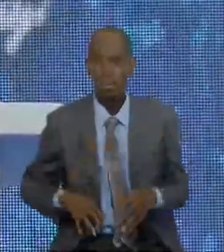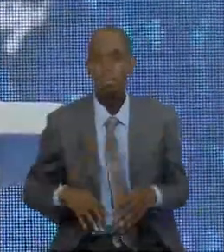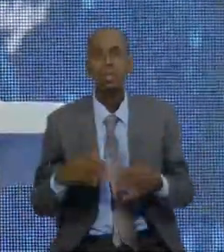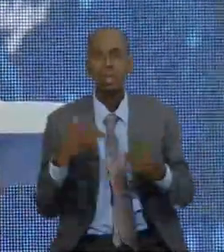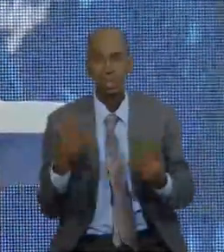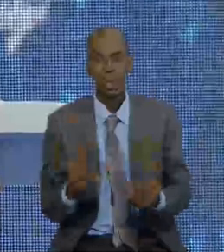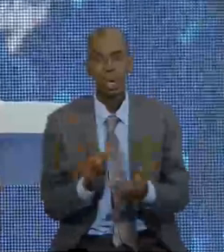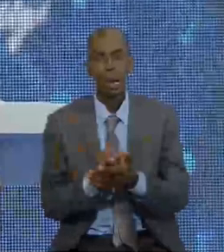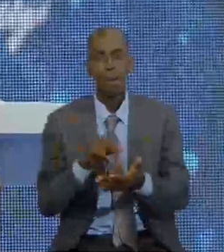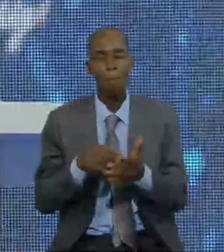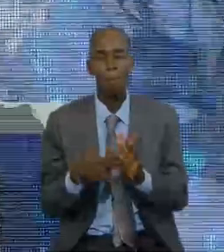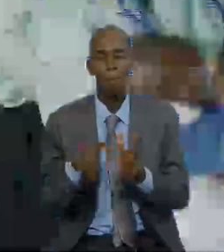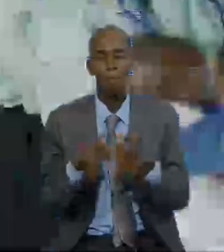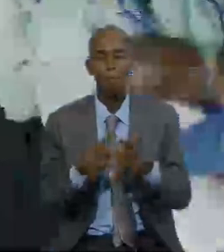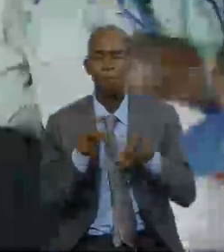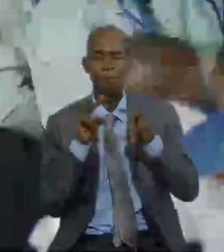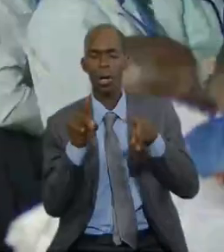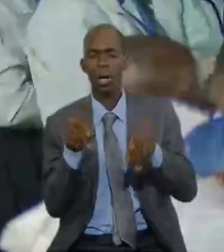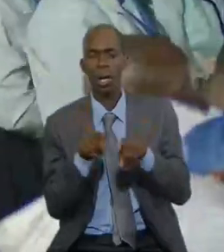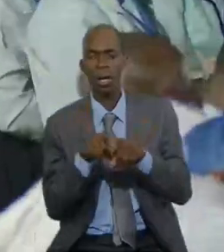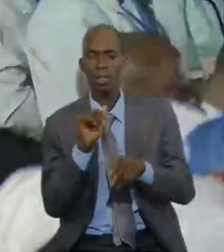sans Christ